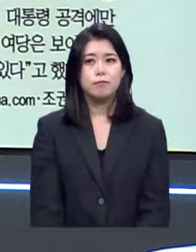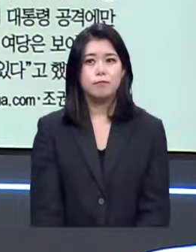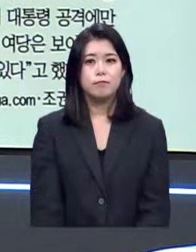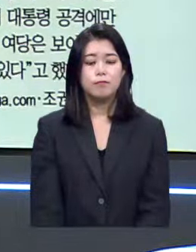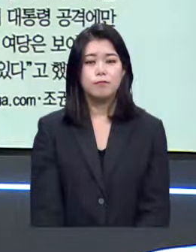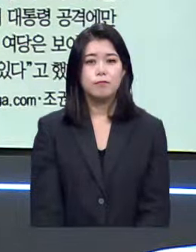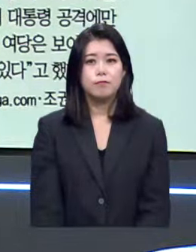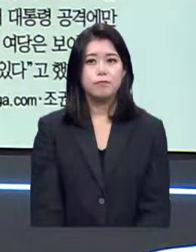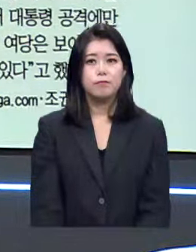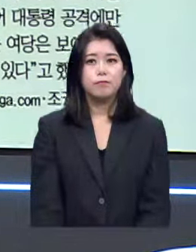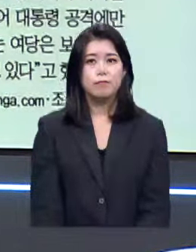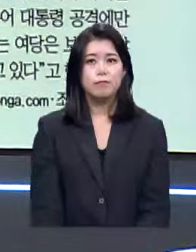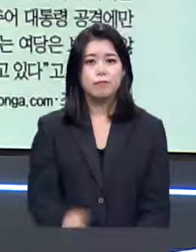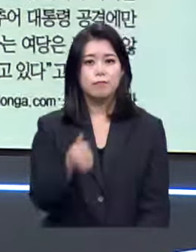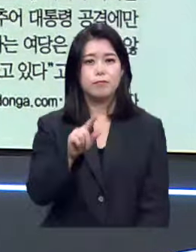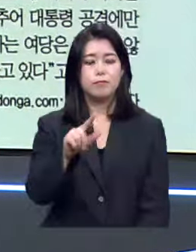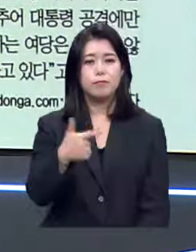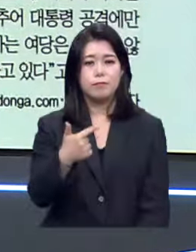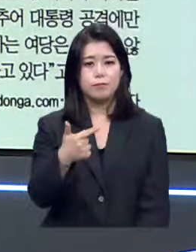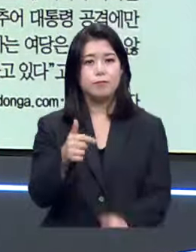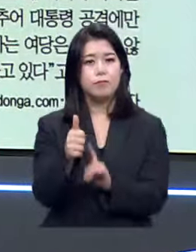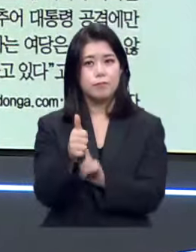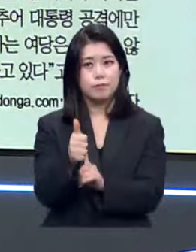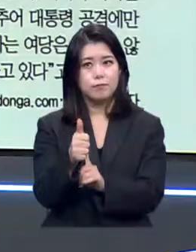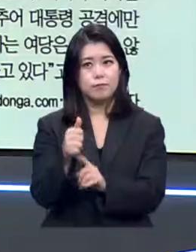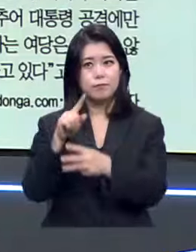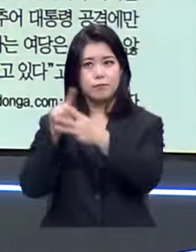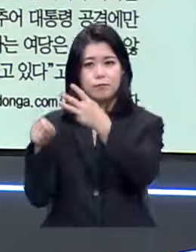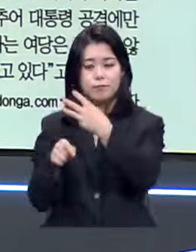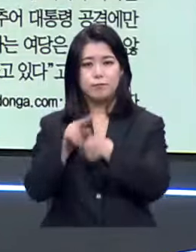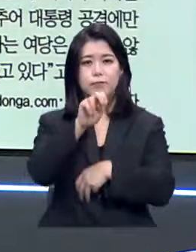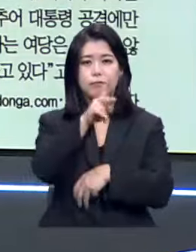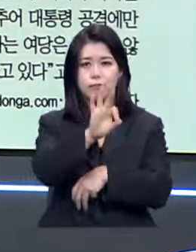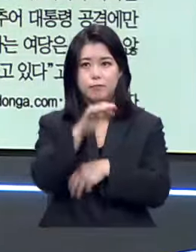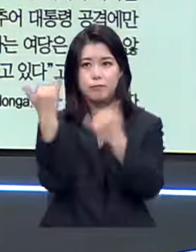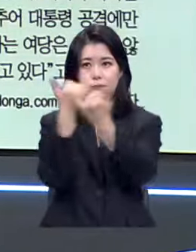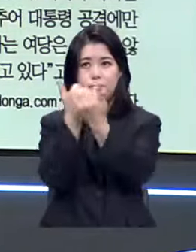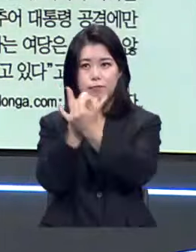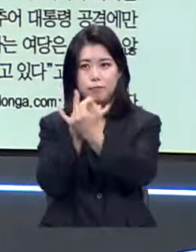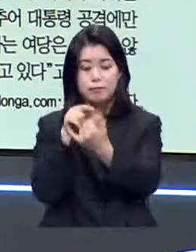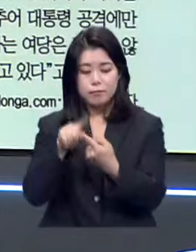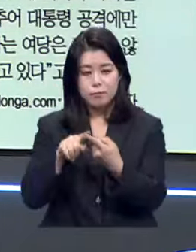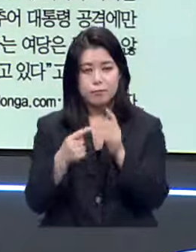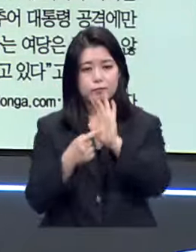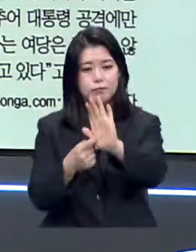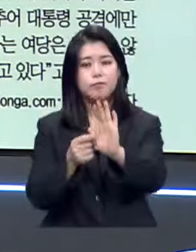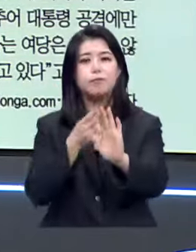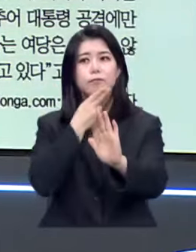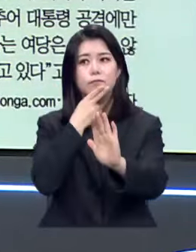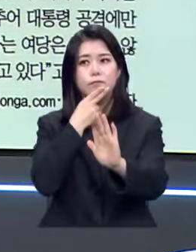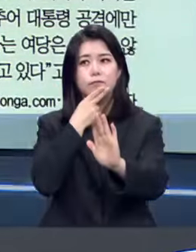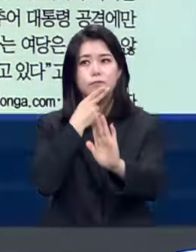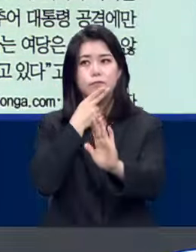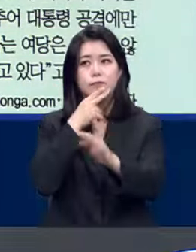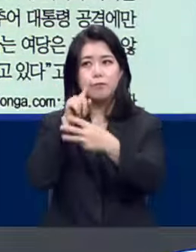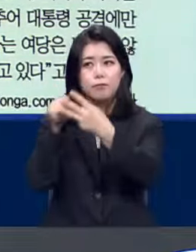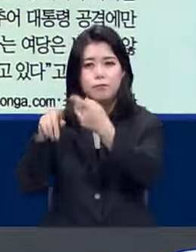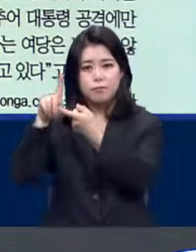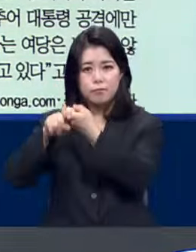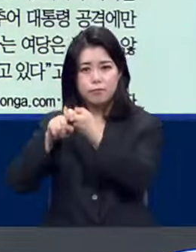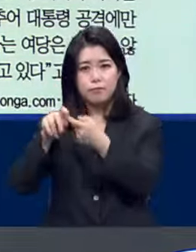네 요거 보겠습니다 한 한 윤명 통화 공개 입장 표명 안해 치윤 탄핵사유